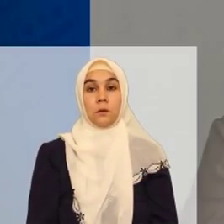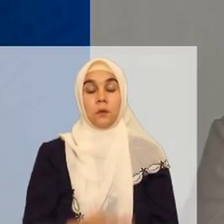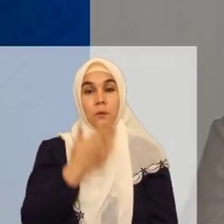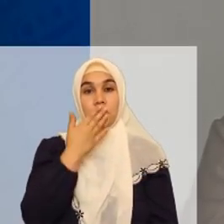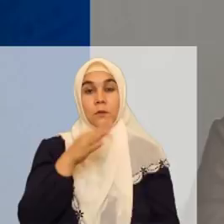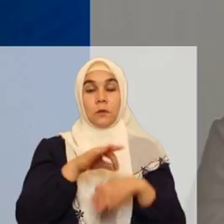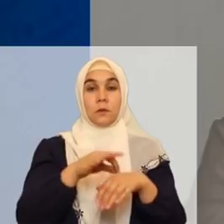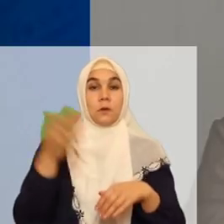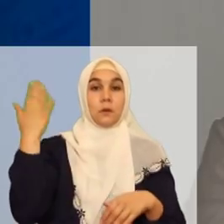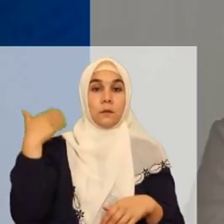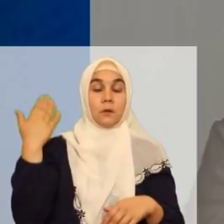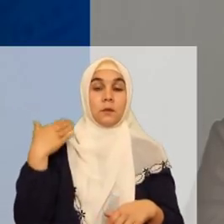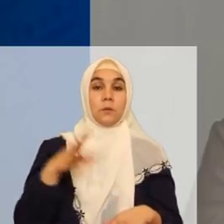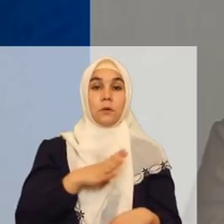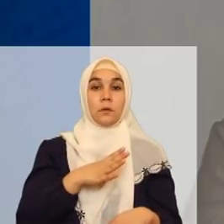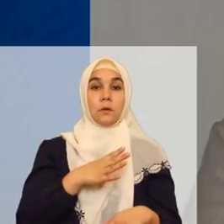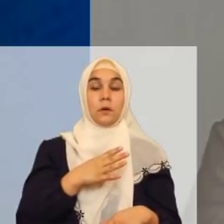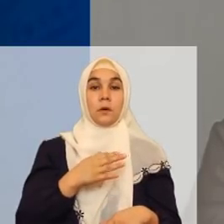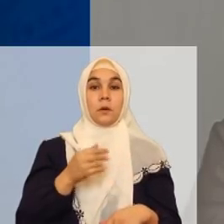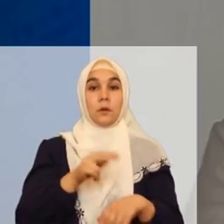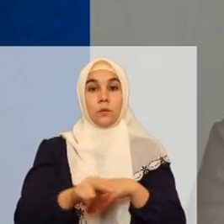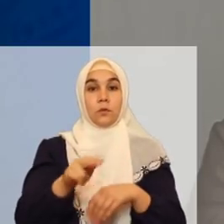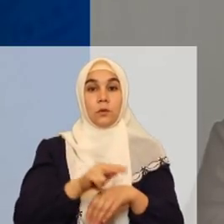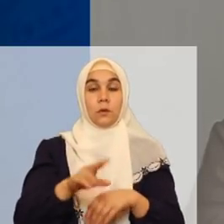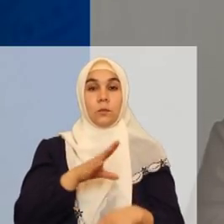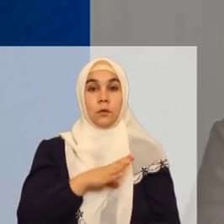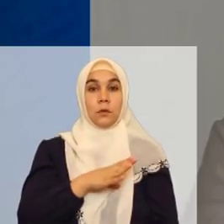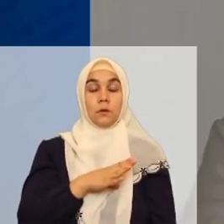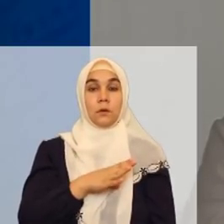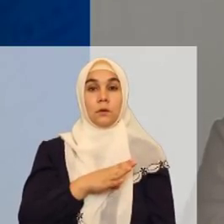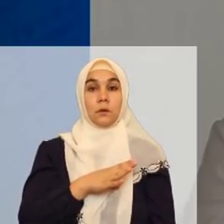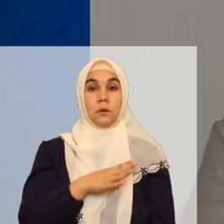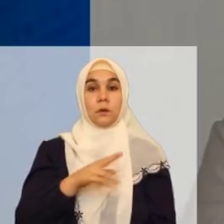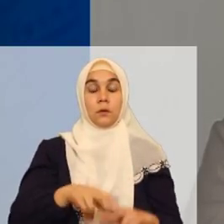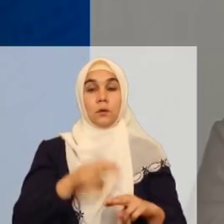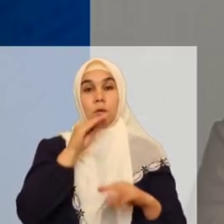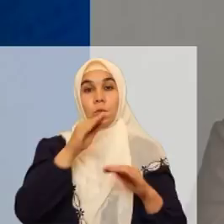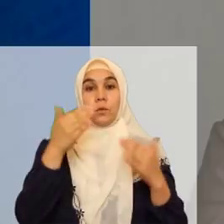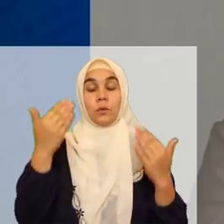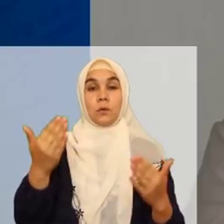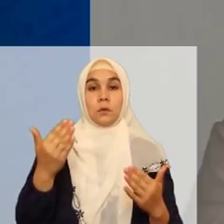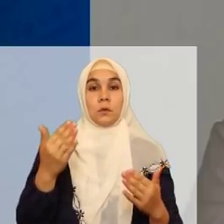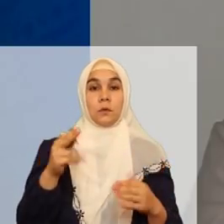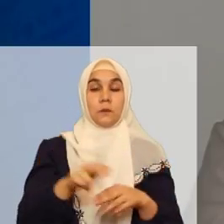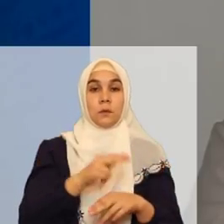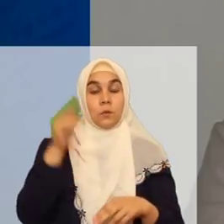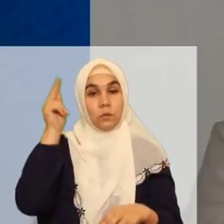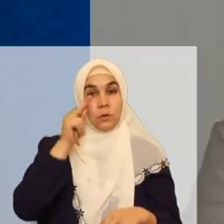Ramazon sharifni avvalidan beri bo'layotgan darslarda ruhiy tarbiya deb atalmış